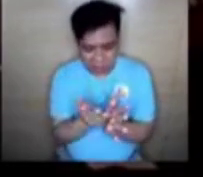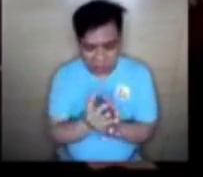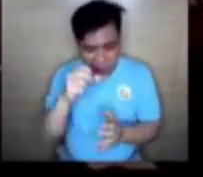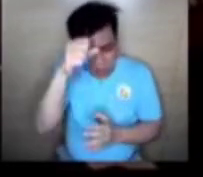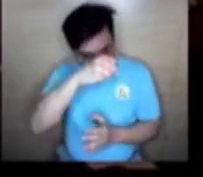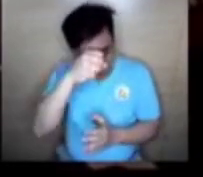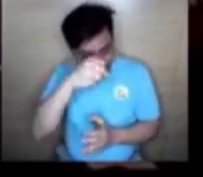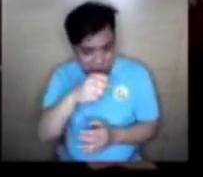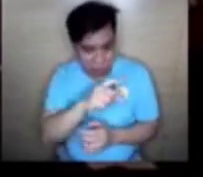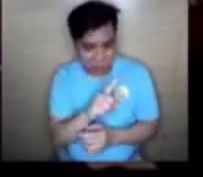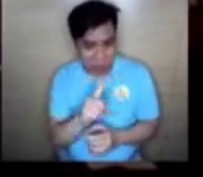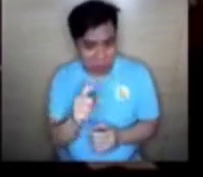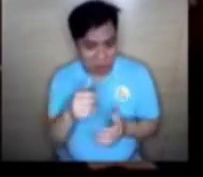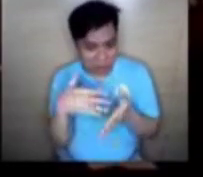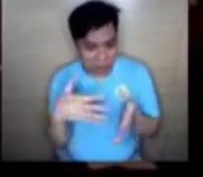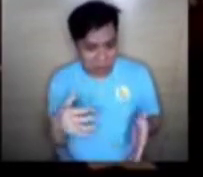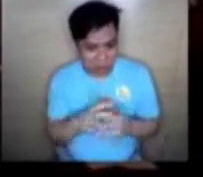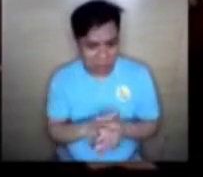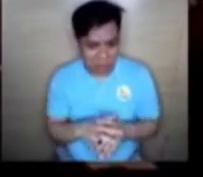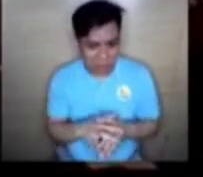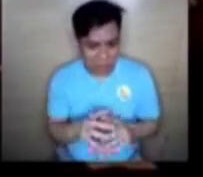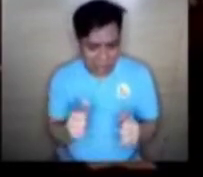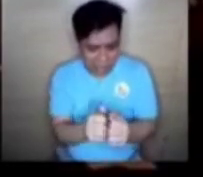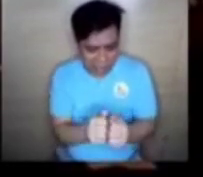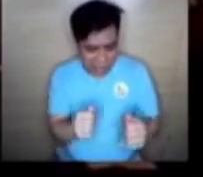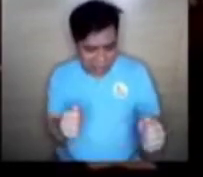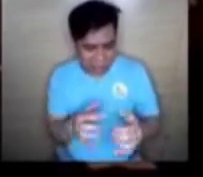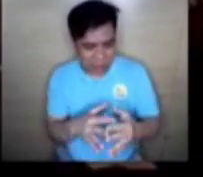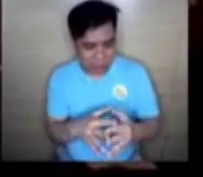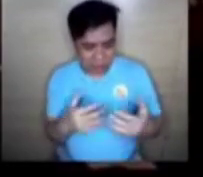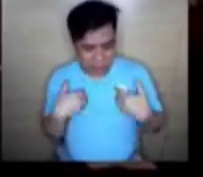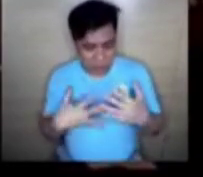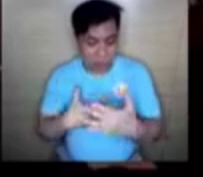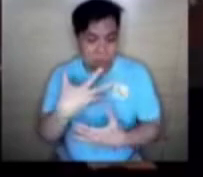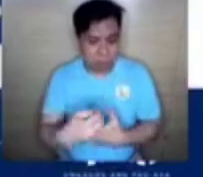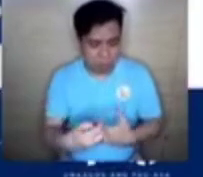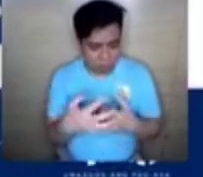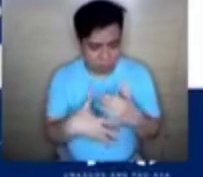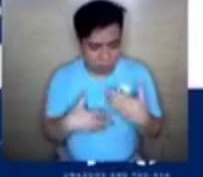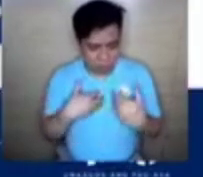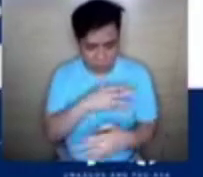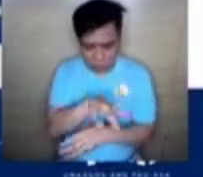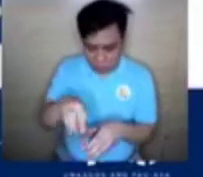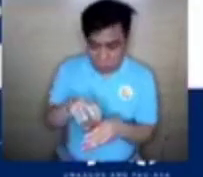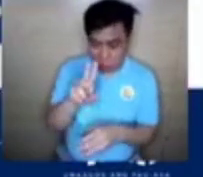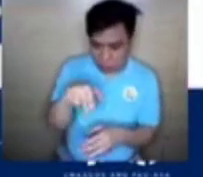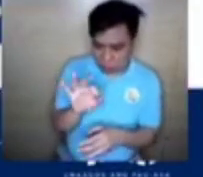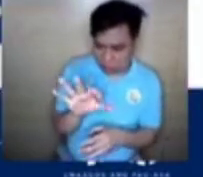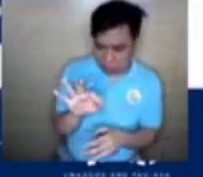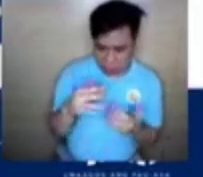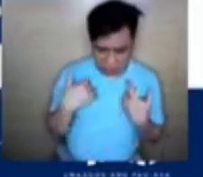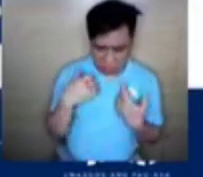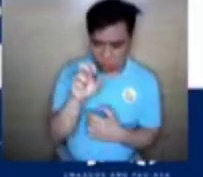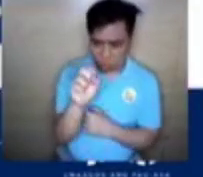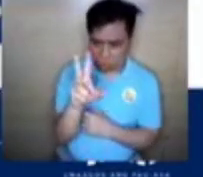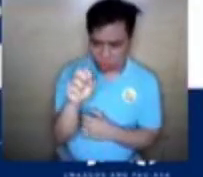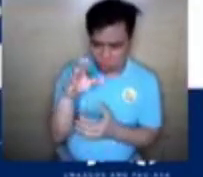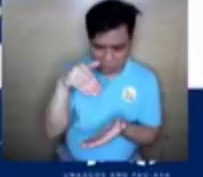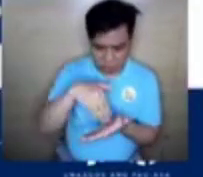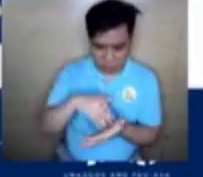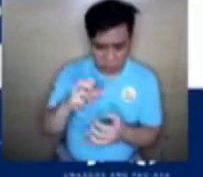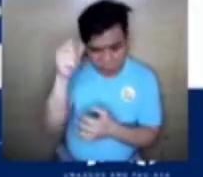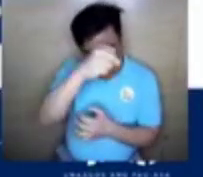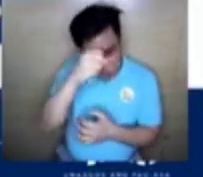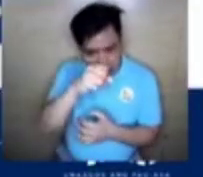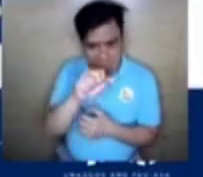naman, pinalawak natin ang programa. Nung nagsimula ang ating administrasyon noong 2019, merong 12,000 scholars ang